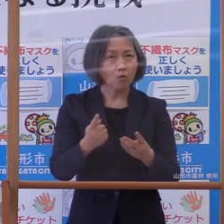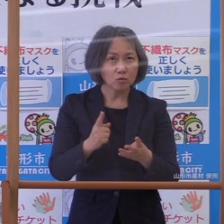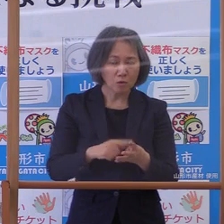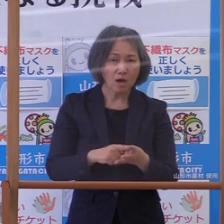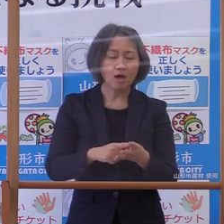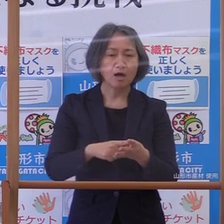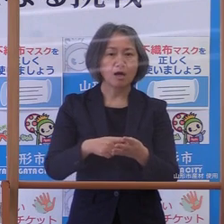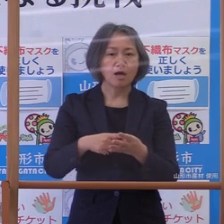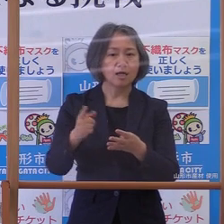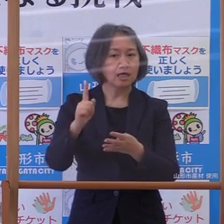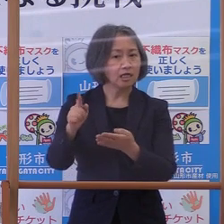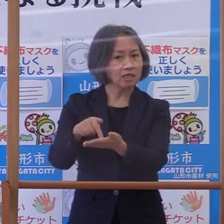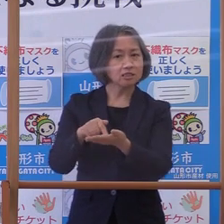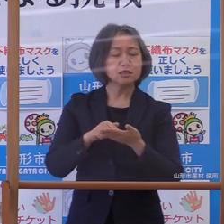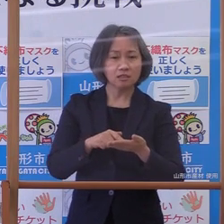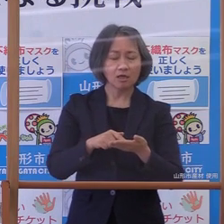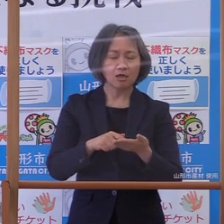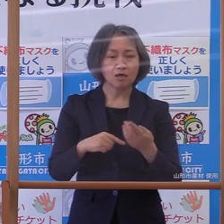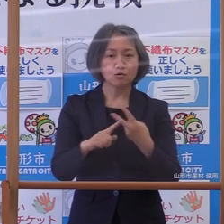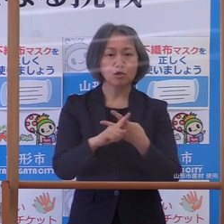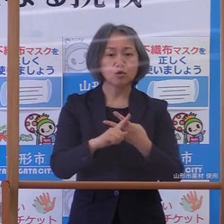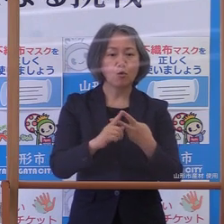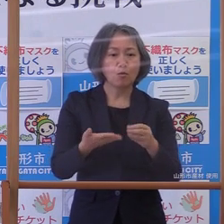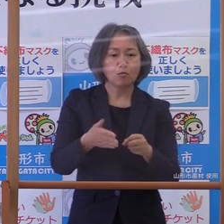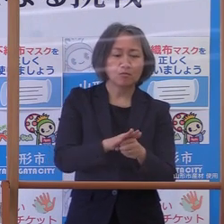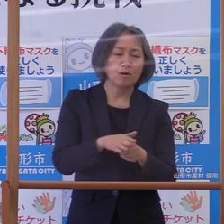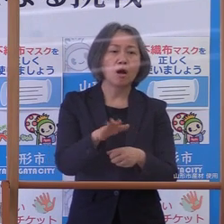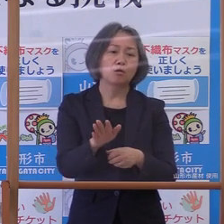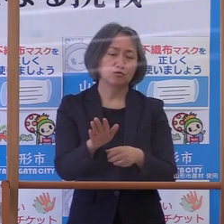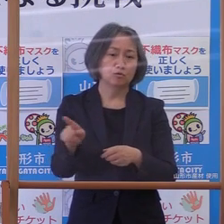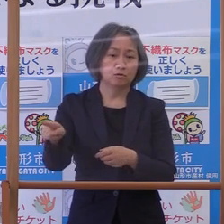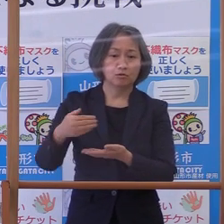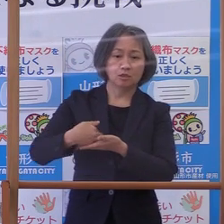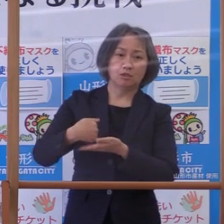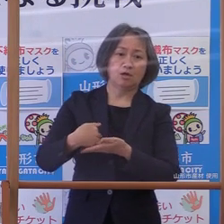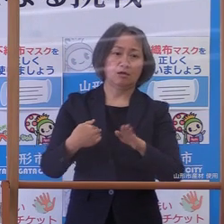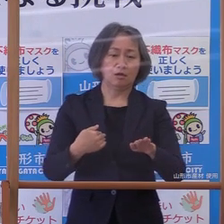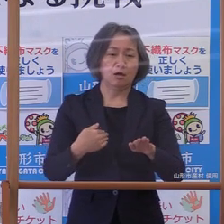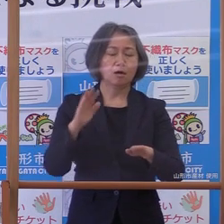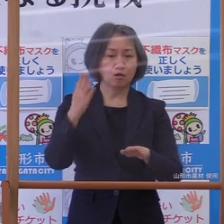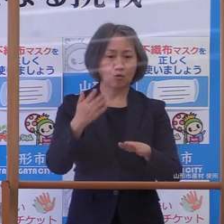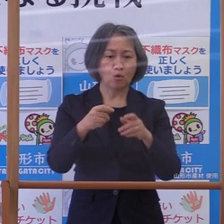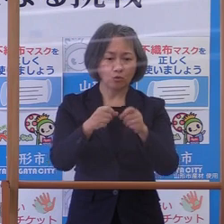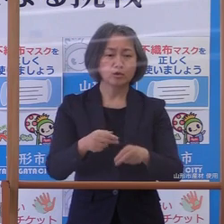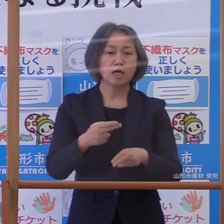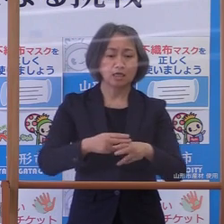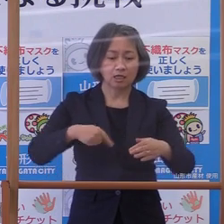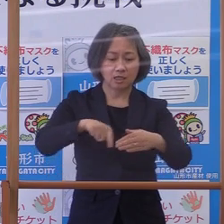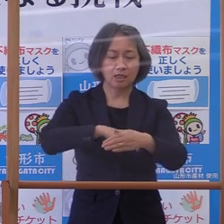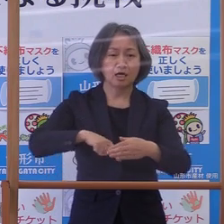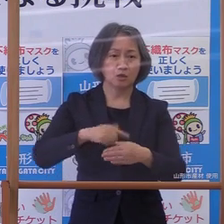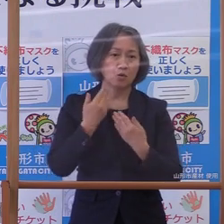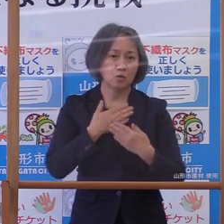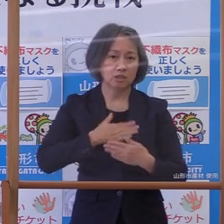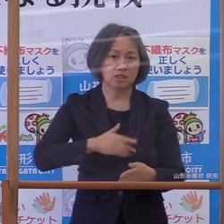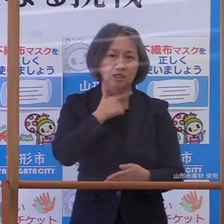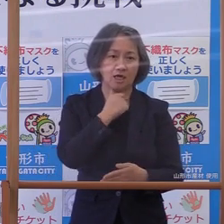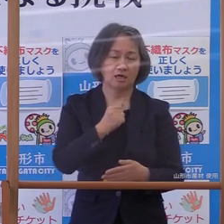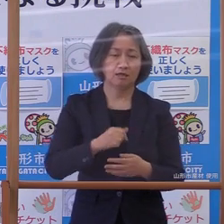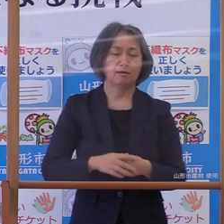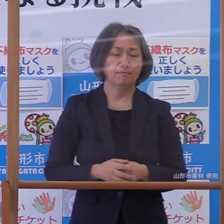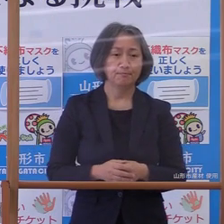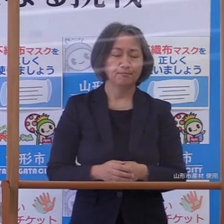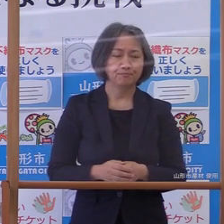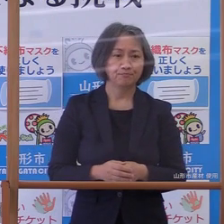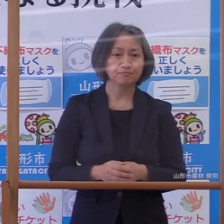の機能のその辺のちょっと具体的なところを教えていただければと思います。 はい、